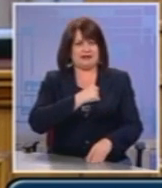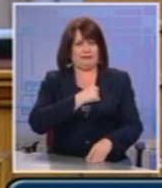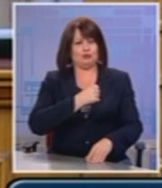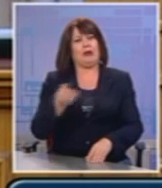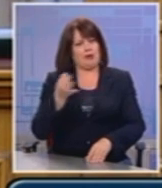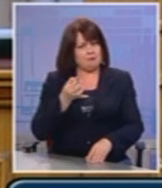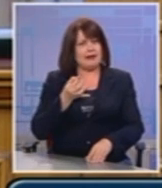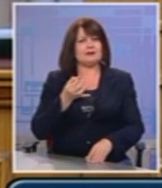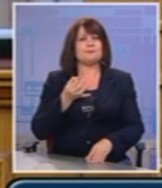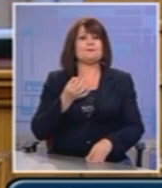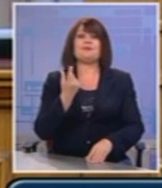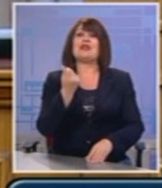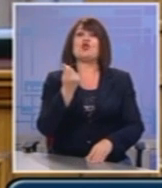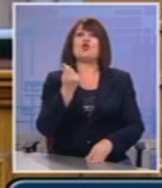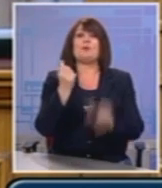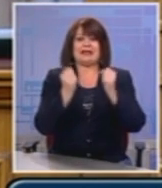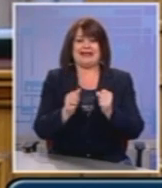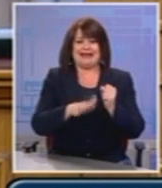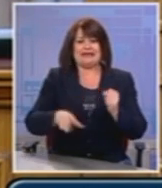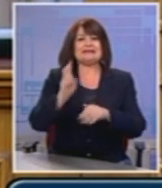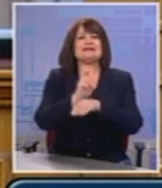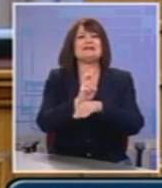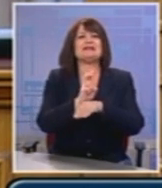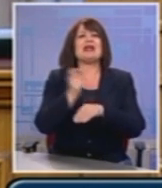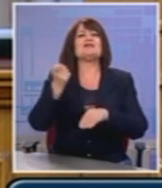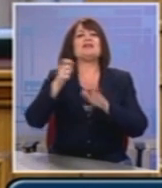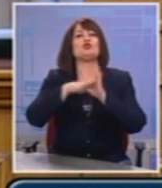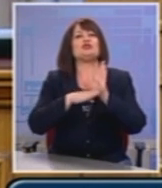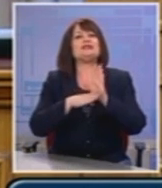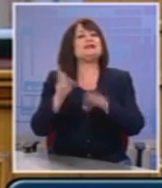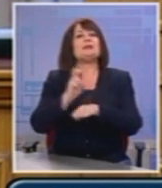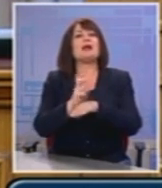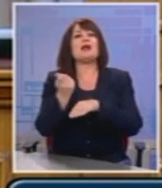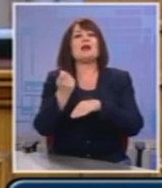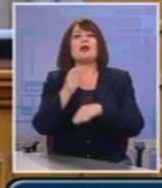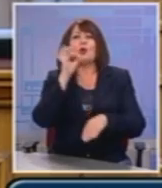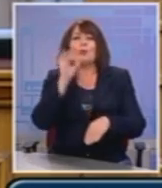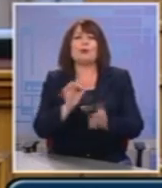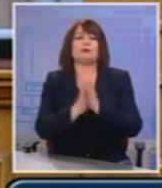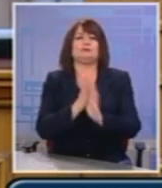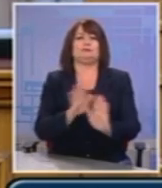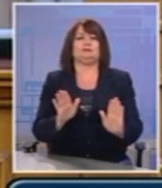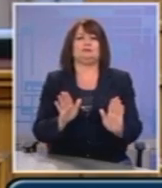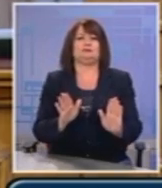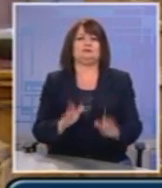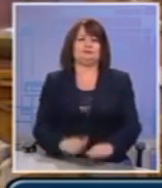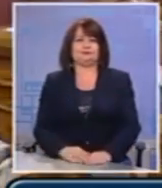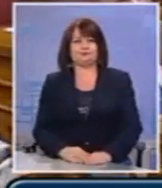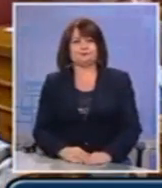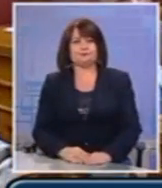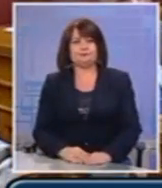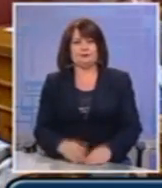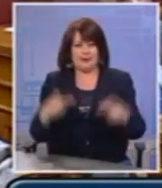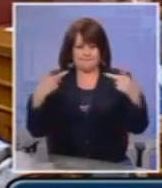ότι η οικονομική κατάσταση τα αποθεματικά του συστήματος ήτανε ίσα με το μηδέν παρά το ότι τα είχανε